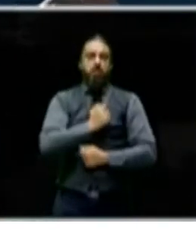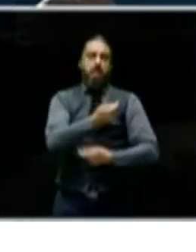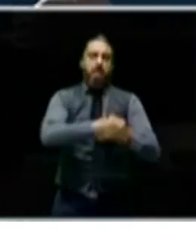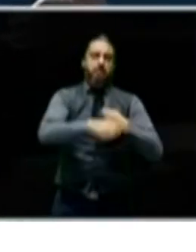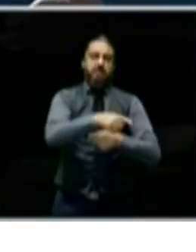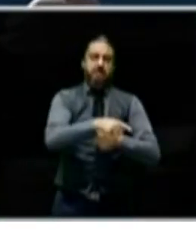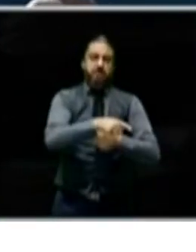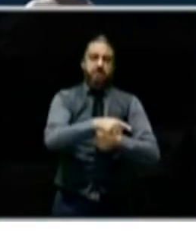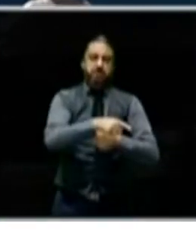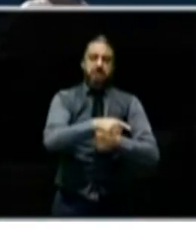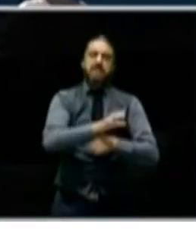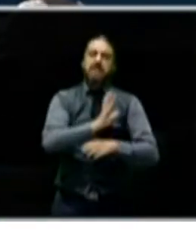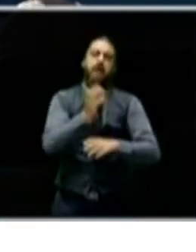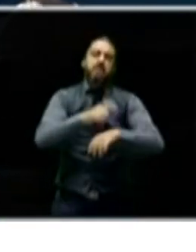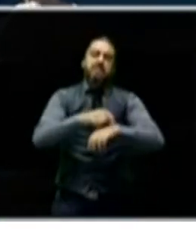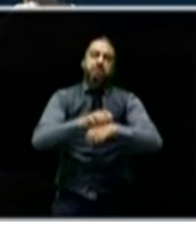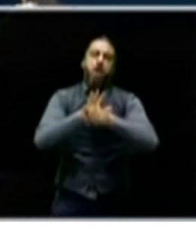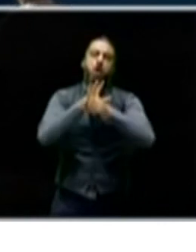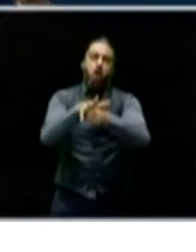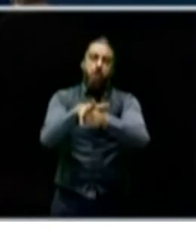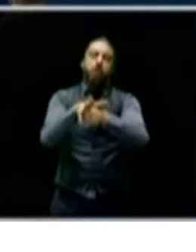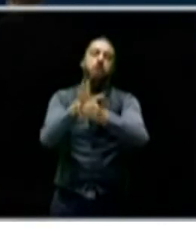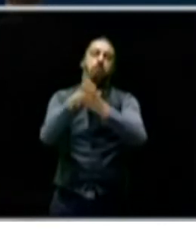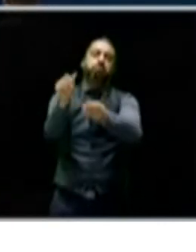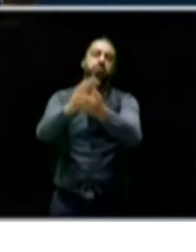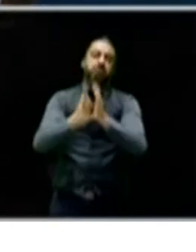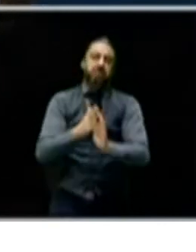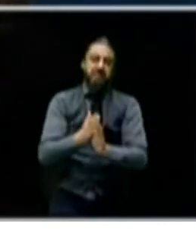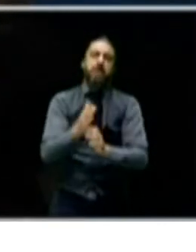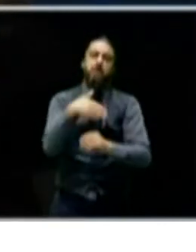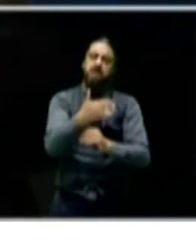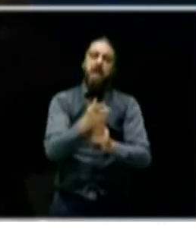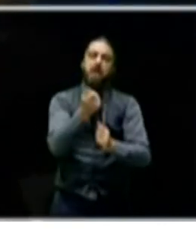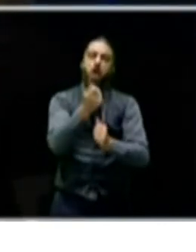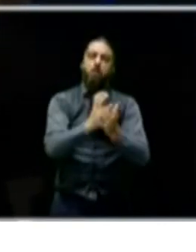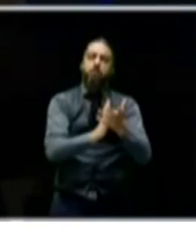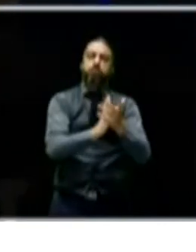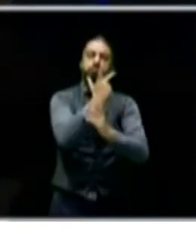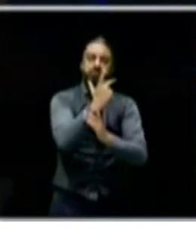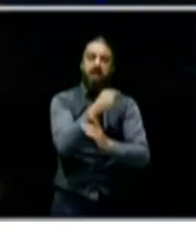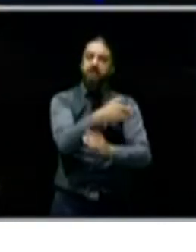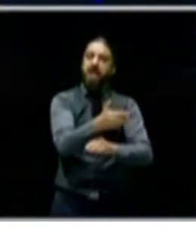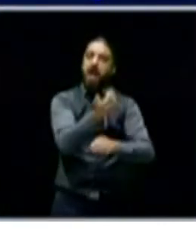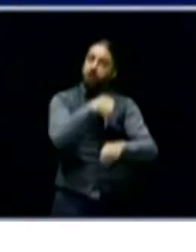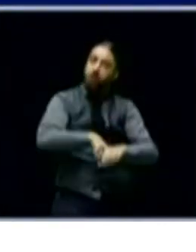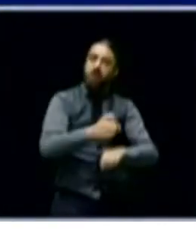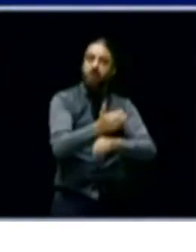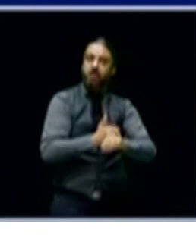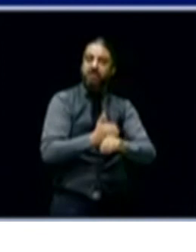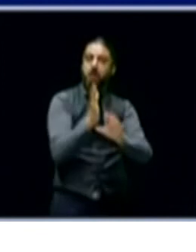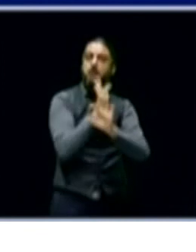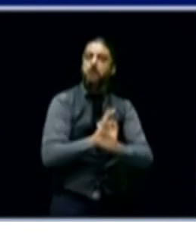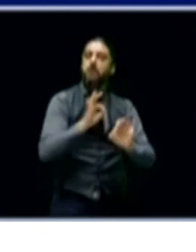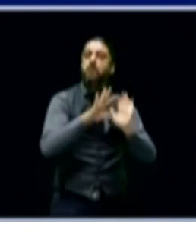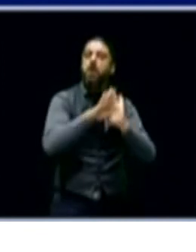στιγμή θα τελειώσουμε τον κορονοϊό και θα υπάρχει μια γρήγορη ανάκαμψη της οικονομίας, όλοι κάνουν τον προγραμματισμό τους και για την επόμενη